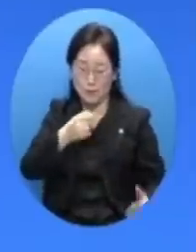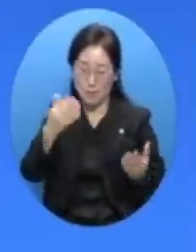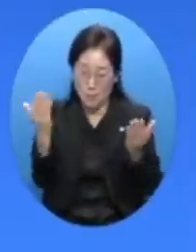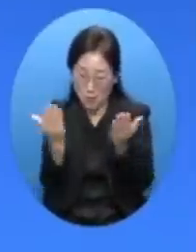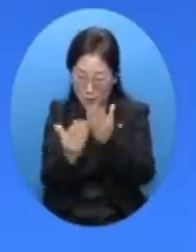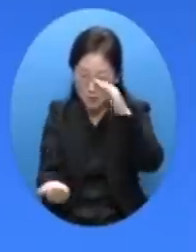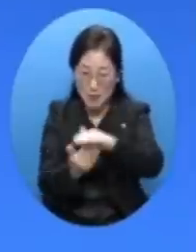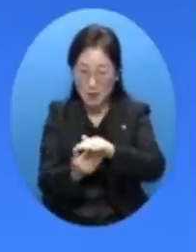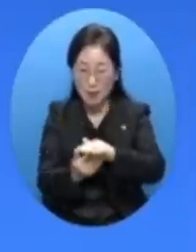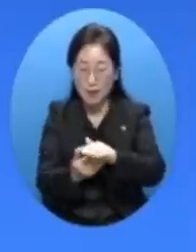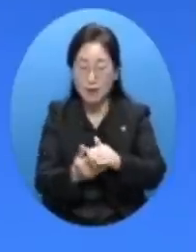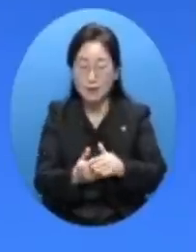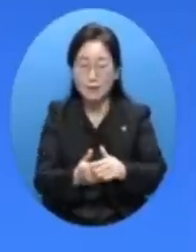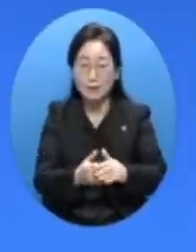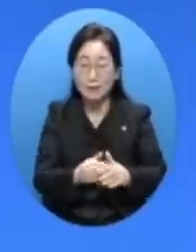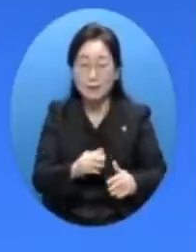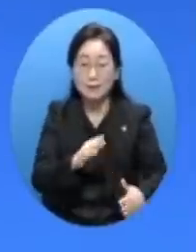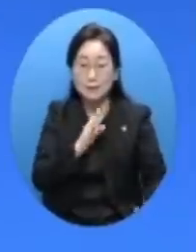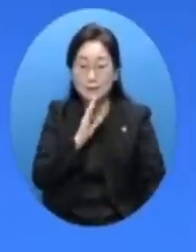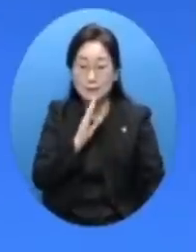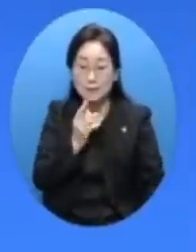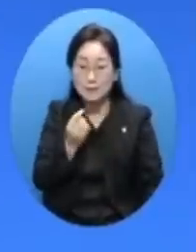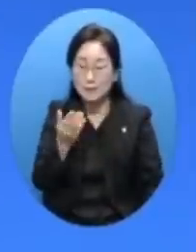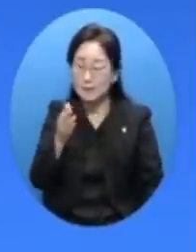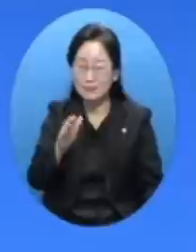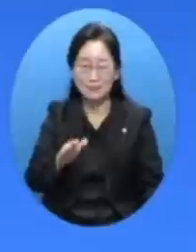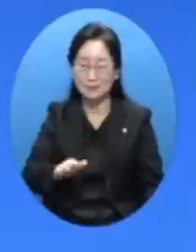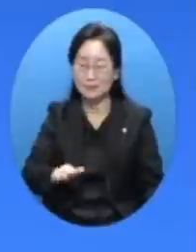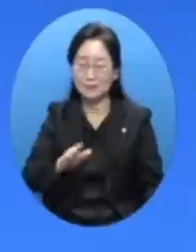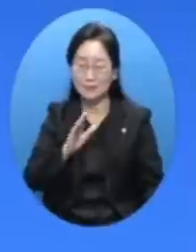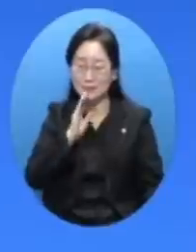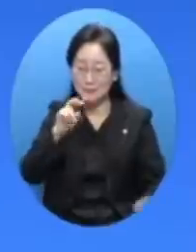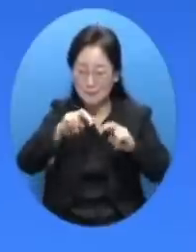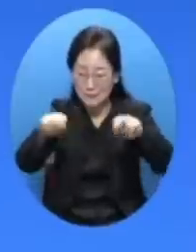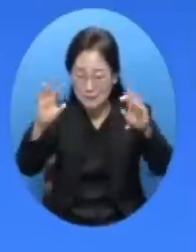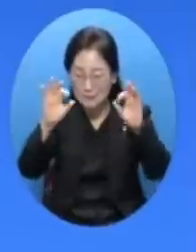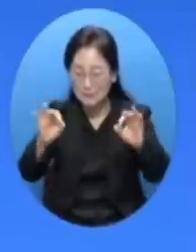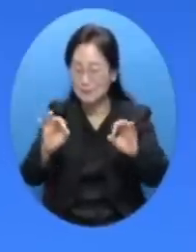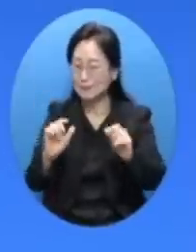그런데 인생을 살다 보면 현실은 그렇지 않습니다. 특별히